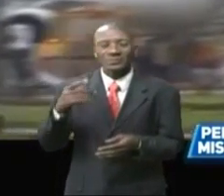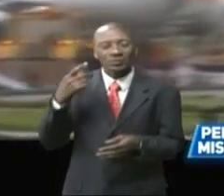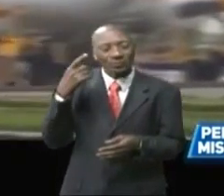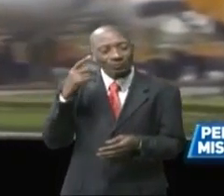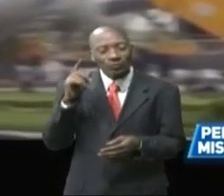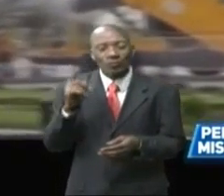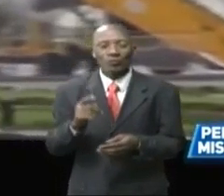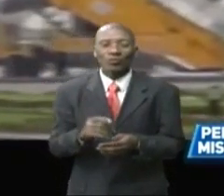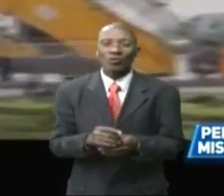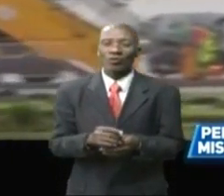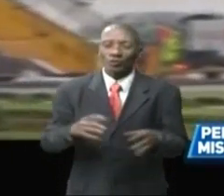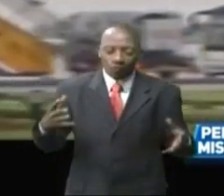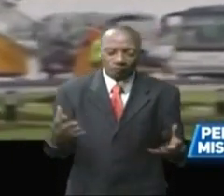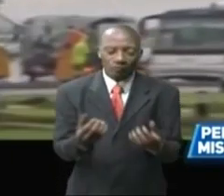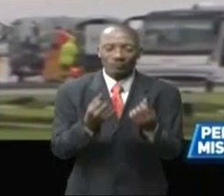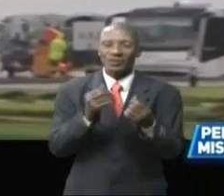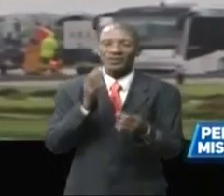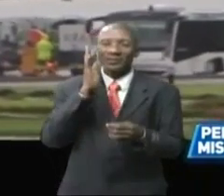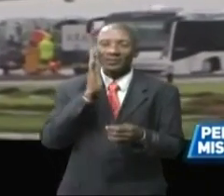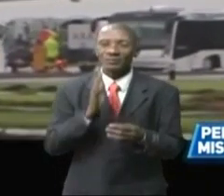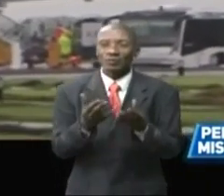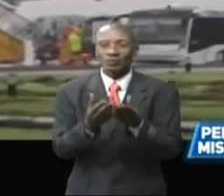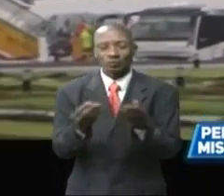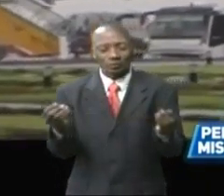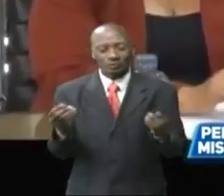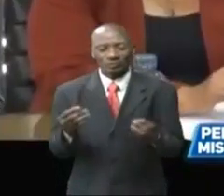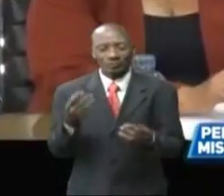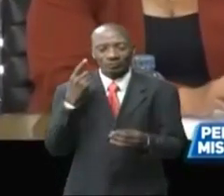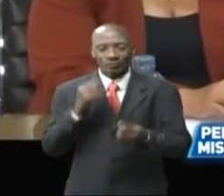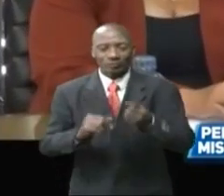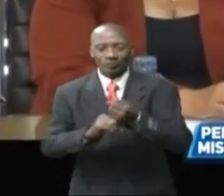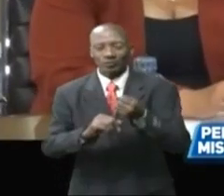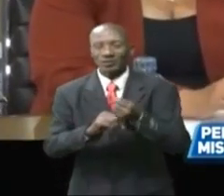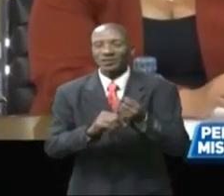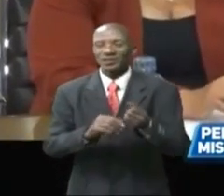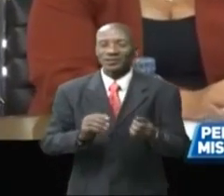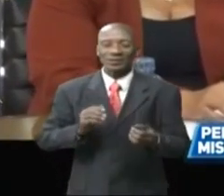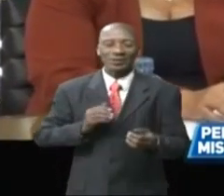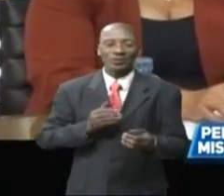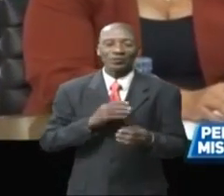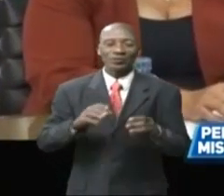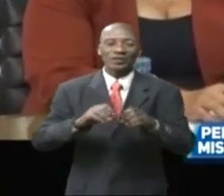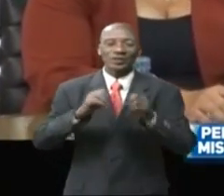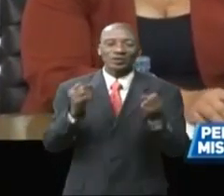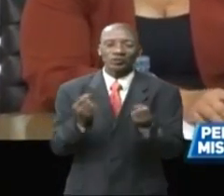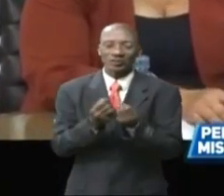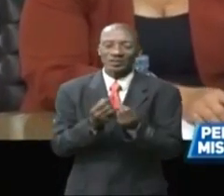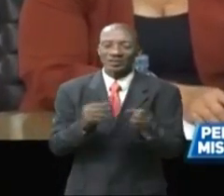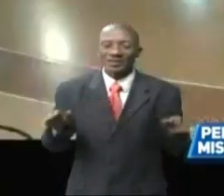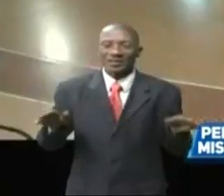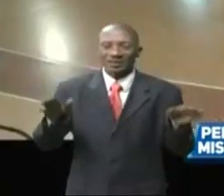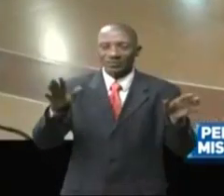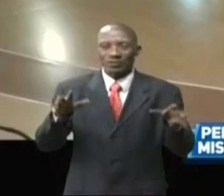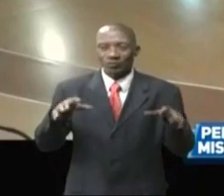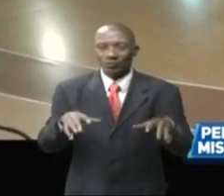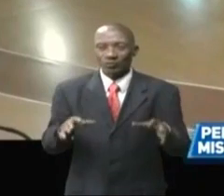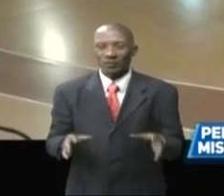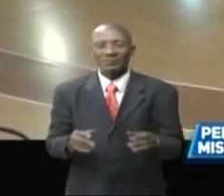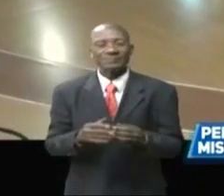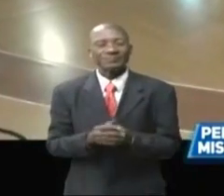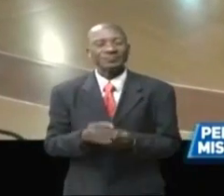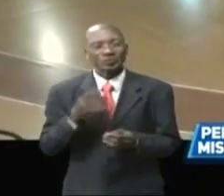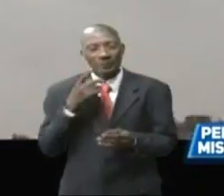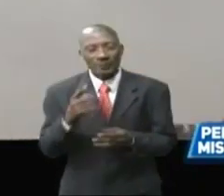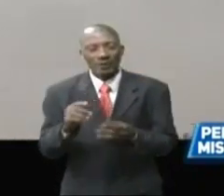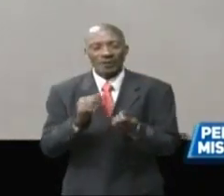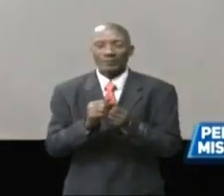sont techniquement en bon état, soutiennent les membres de l'association qui assurent prendre en compte les préoccupations des clients et promettent de